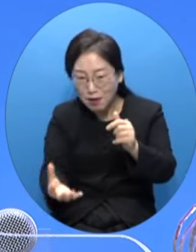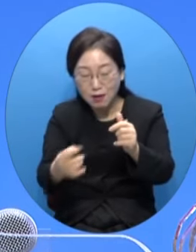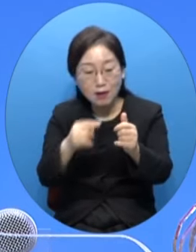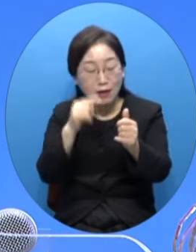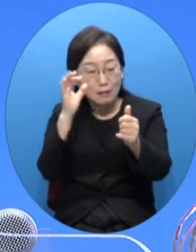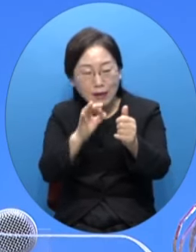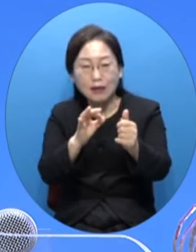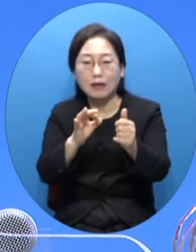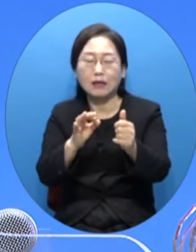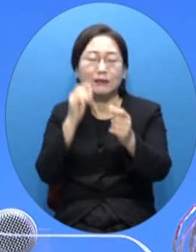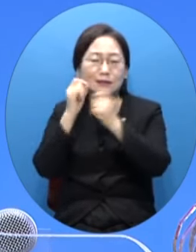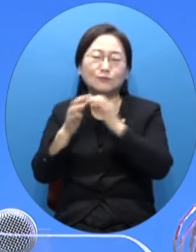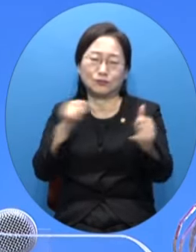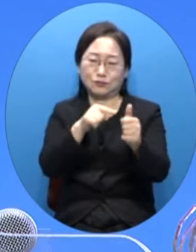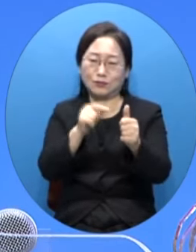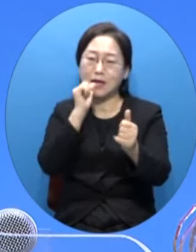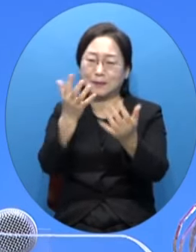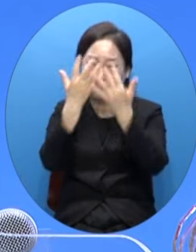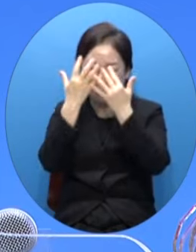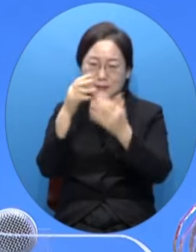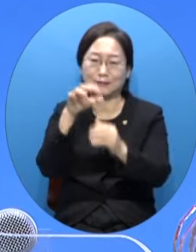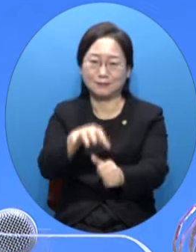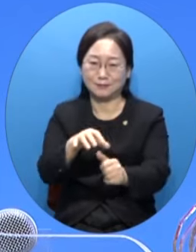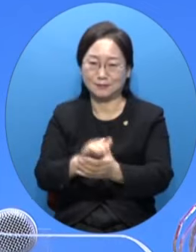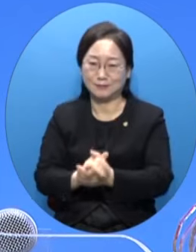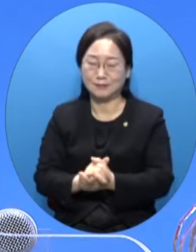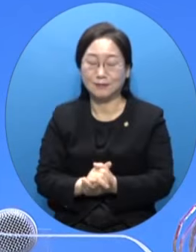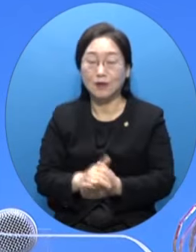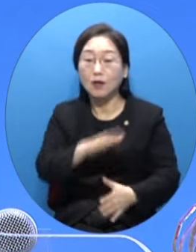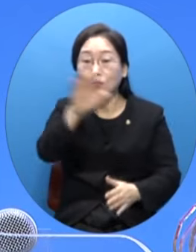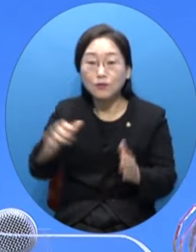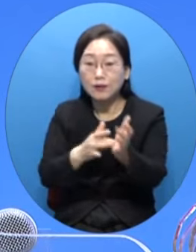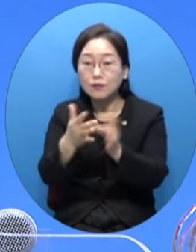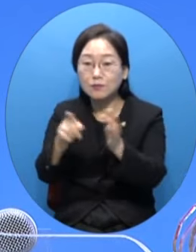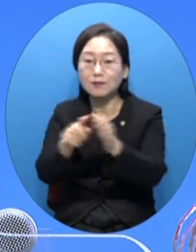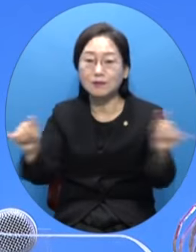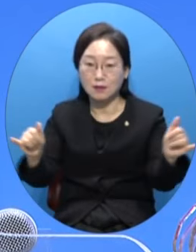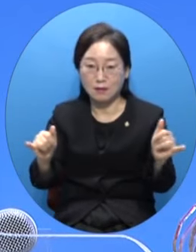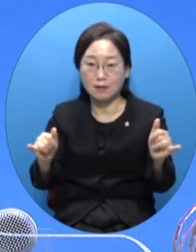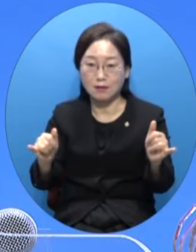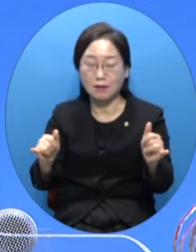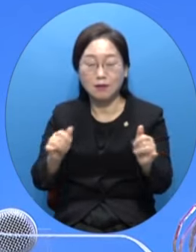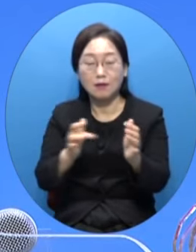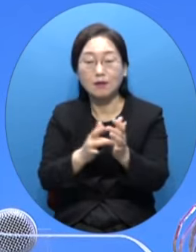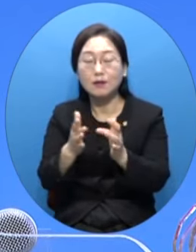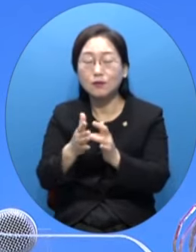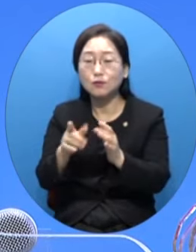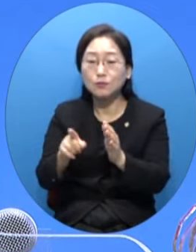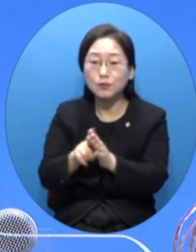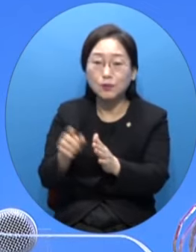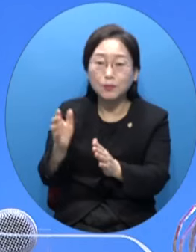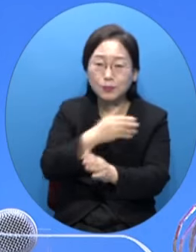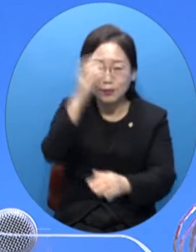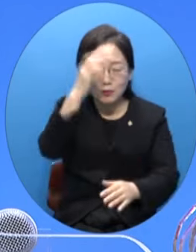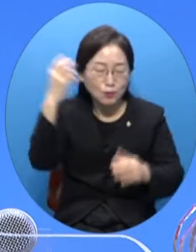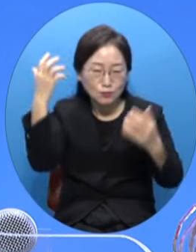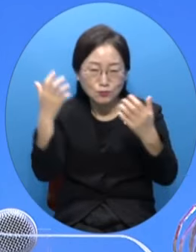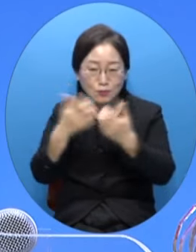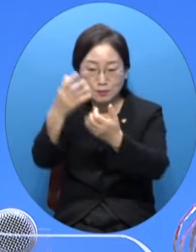감옥에 갇히게 되는 것입니다. 우리 예수 믿는 사람들은 예수 믿고 나서 성령 충만 받은 다음 이